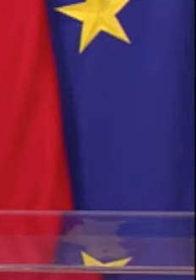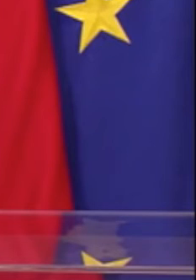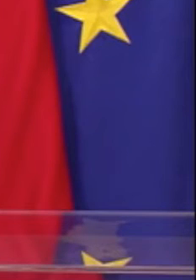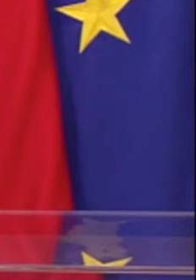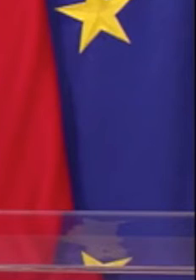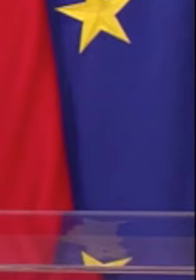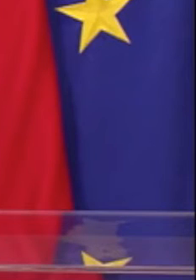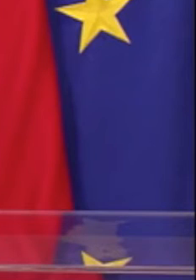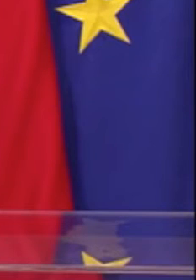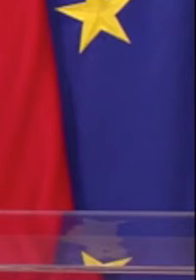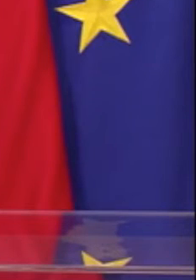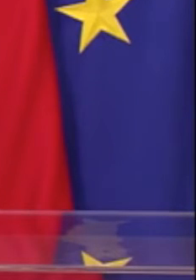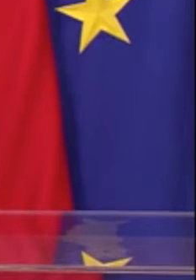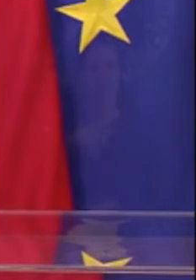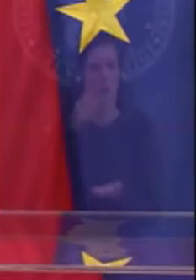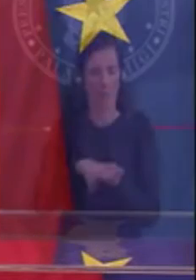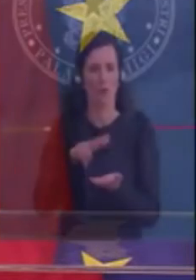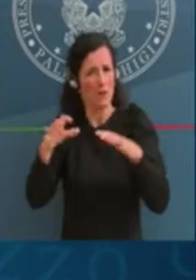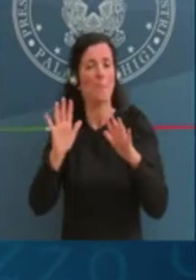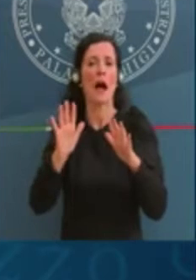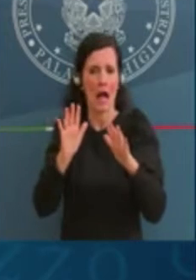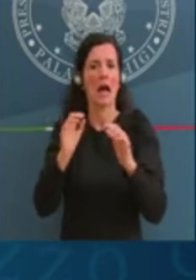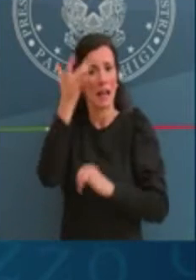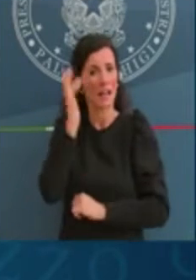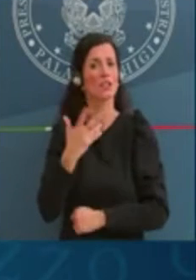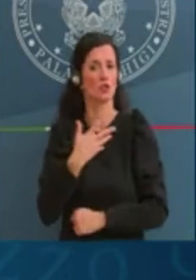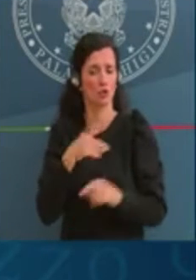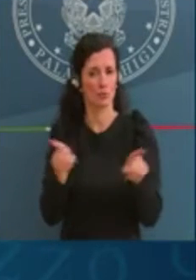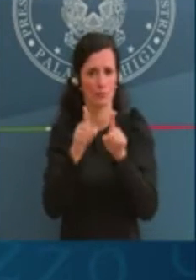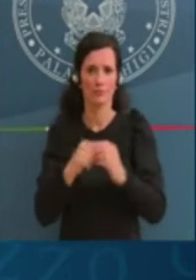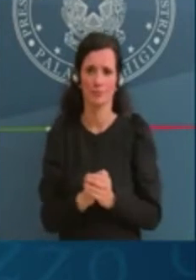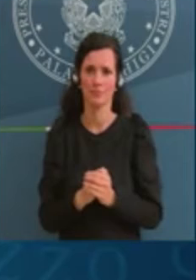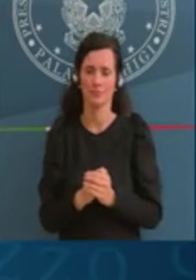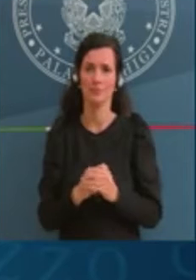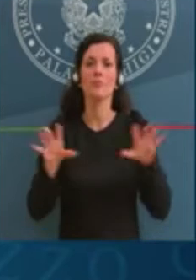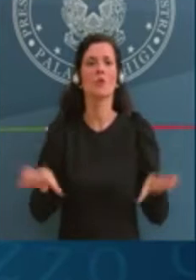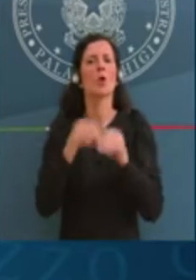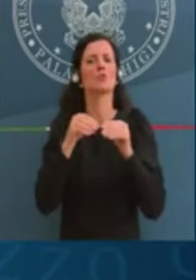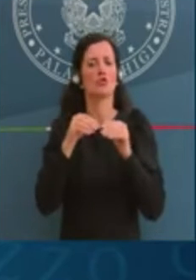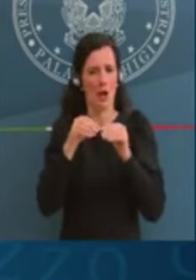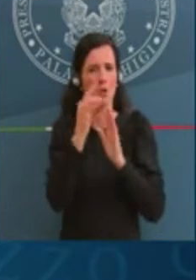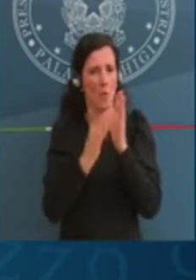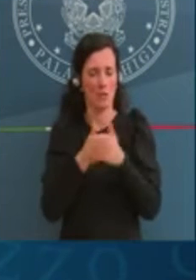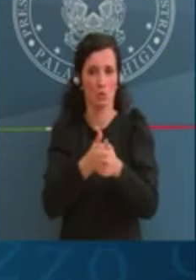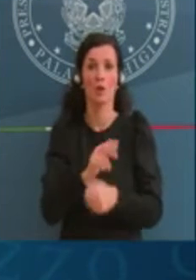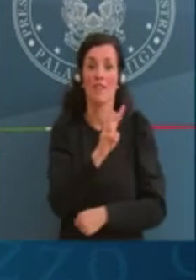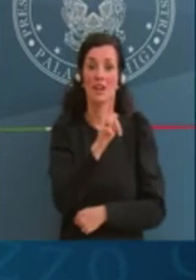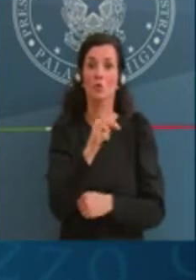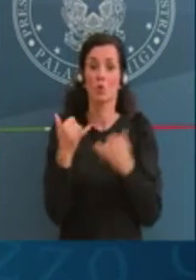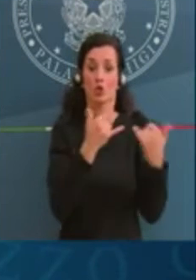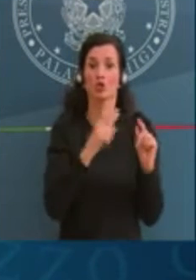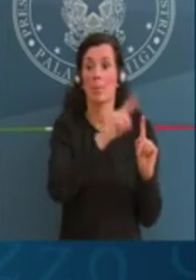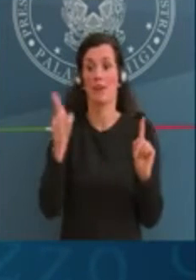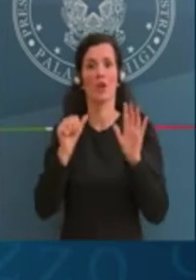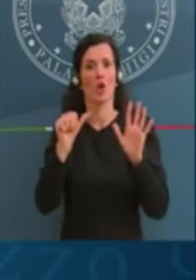4 dicembre a venerdì 15 gennaio nella serata il presidente del consiglio ha illustrato in diretta da palazzo chigi le nuove